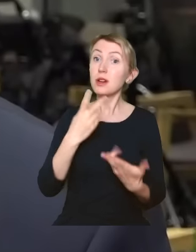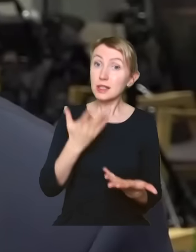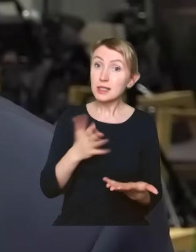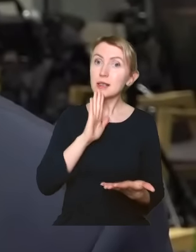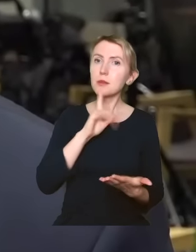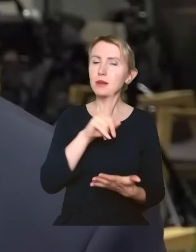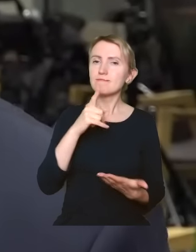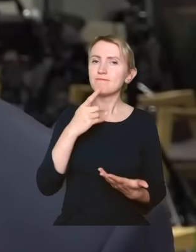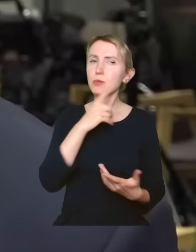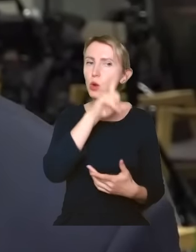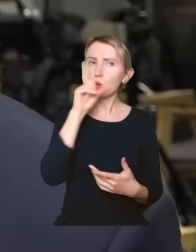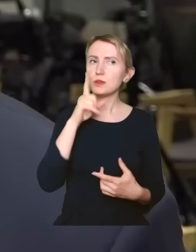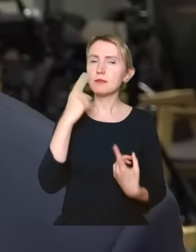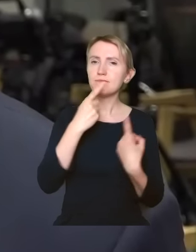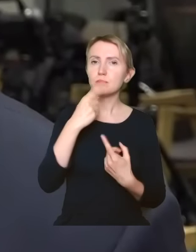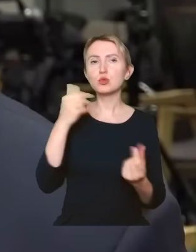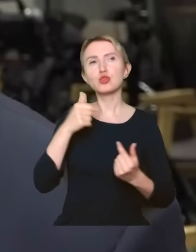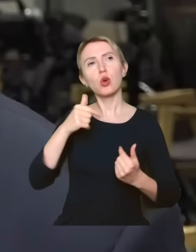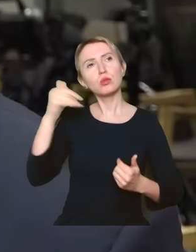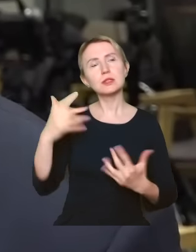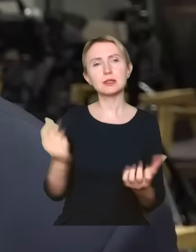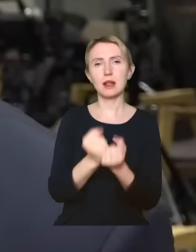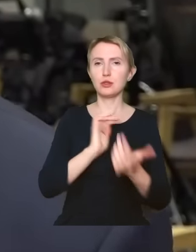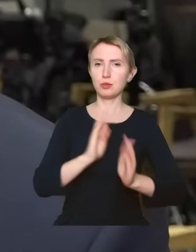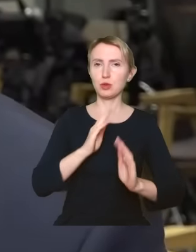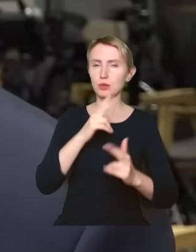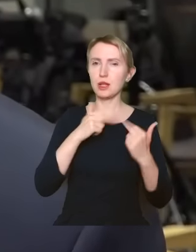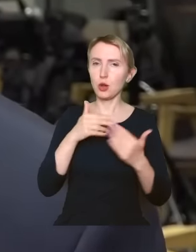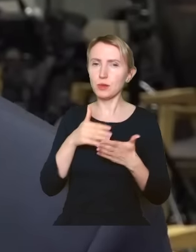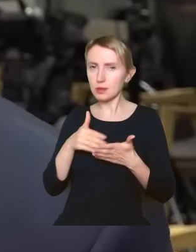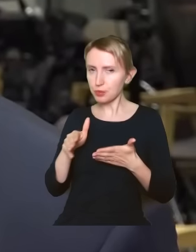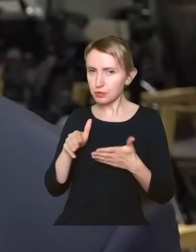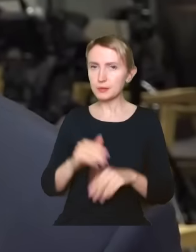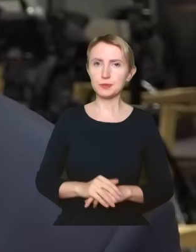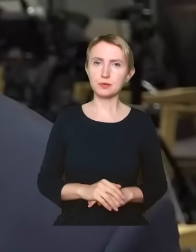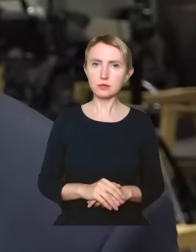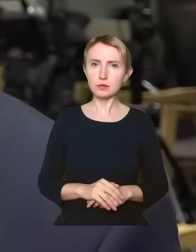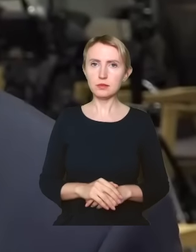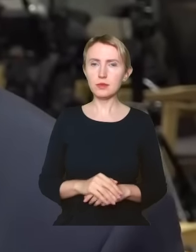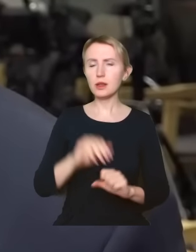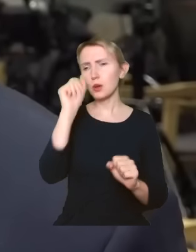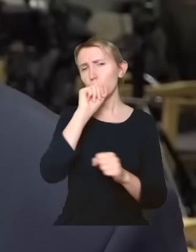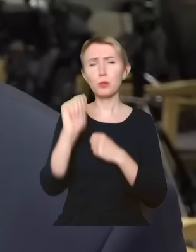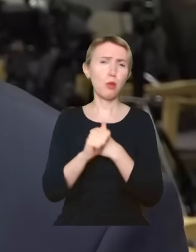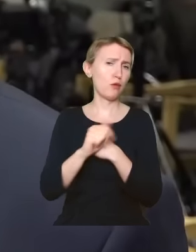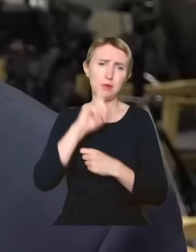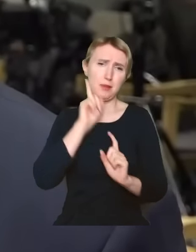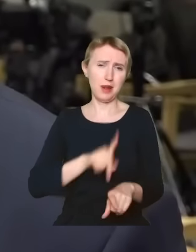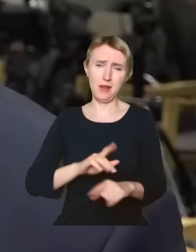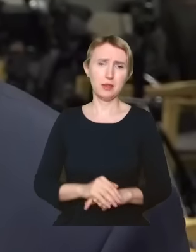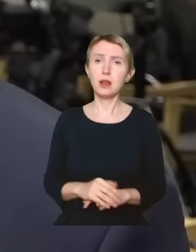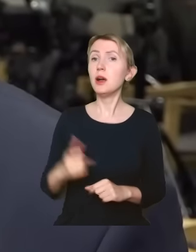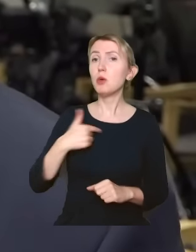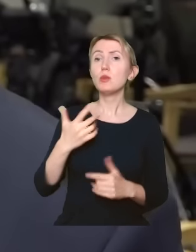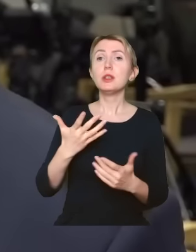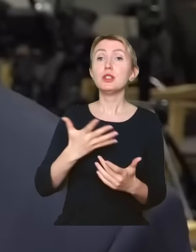uznali ci ludzie, że muszą znaleźć jakiś sposób, żeby się nas z tej komisji pozbywać. Pod bardzo głupim pretekstem, dlatego że tak naprawdę mi dzisiaj zarzuca